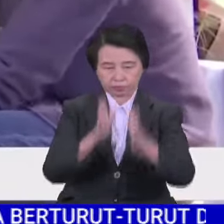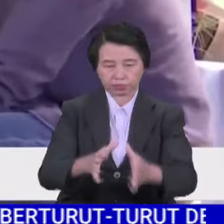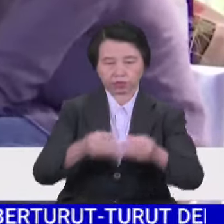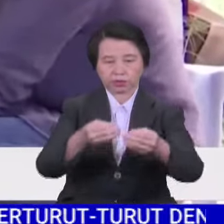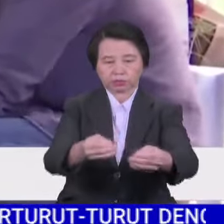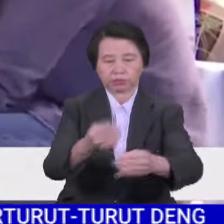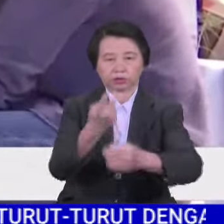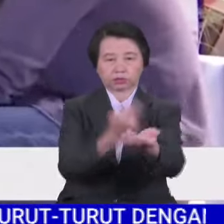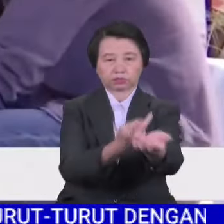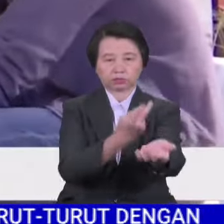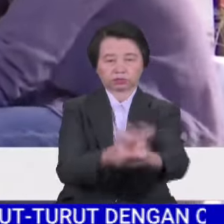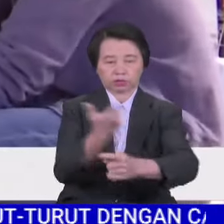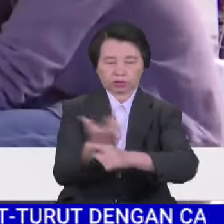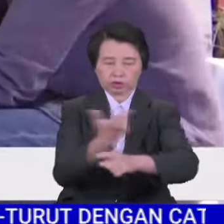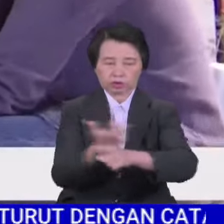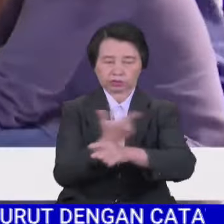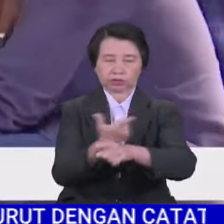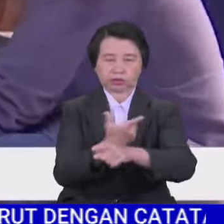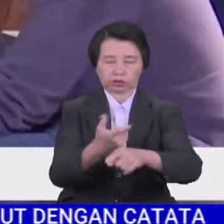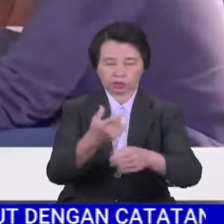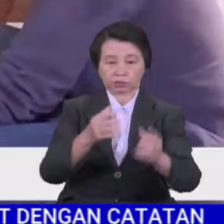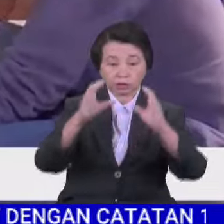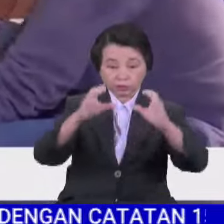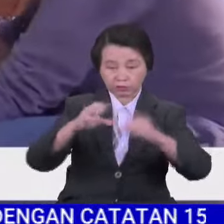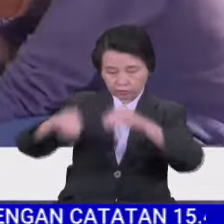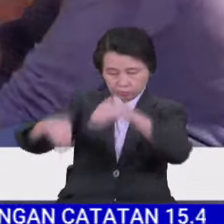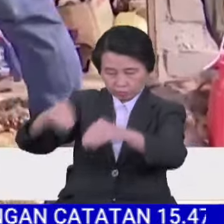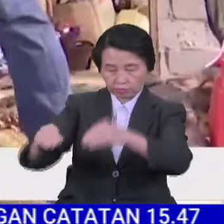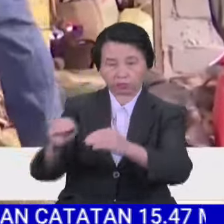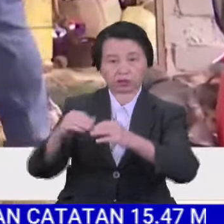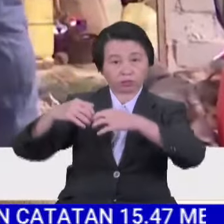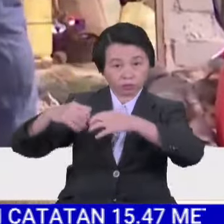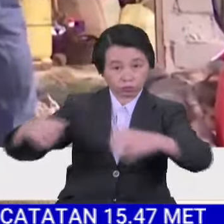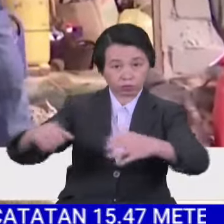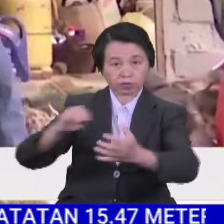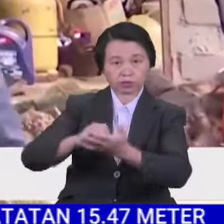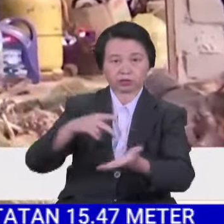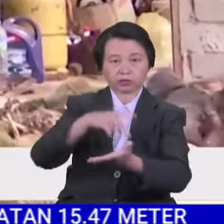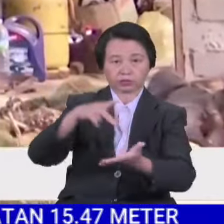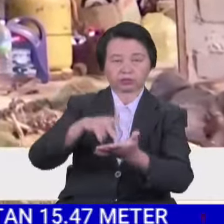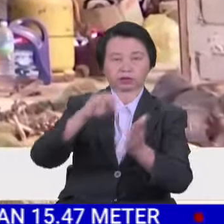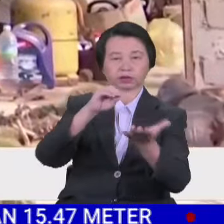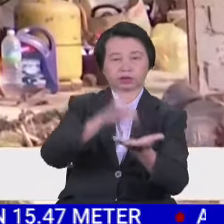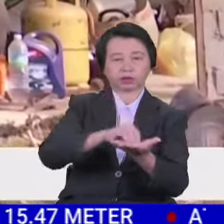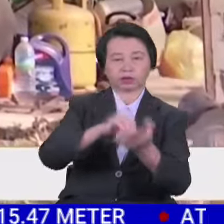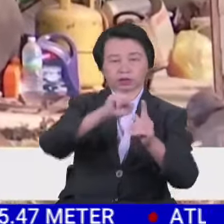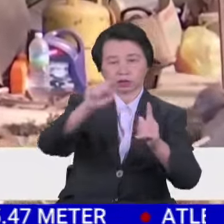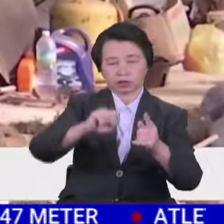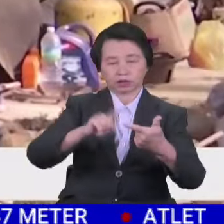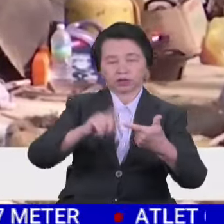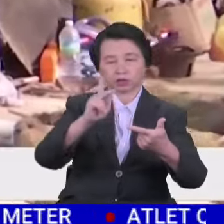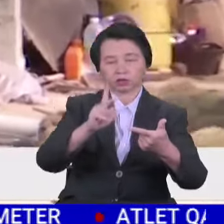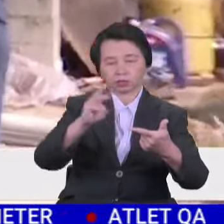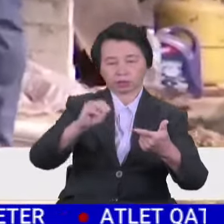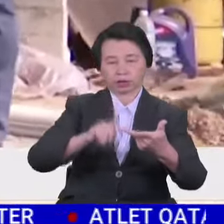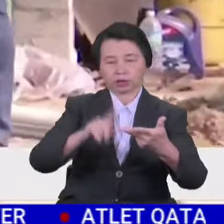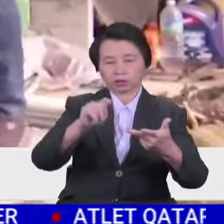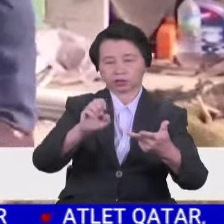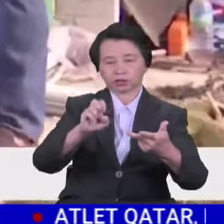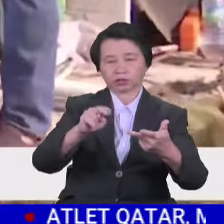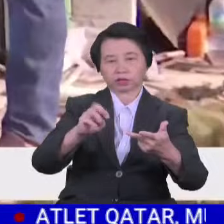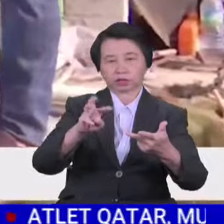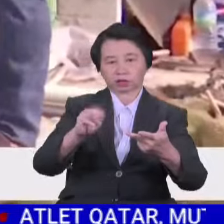diberi khusus dan latihan asas penanaman durian di pusat latihan petani disandarkan kota marudu dan tenom